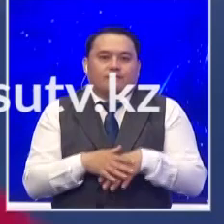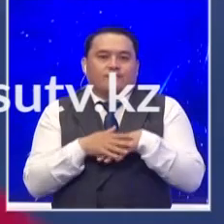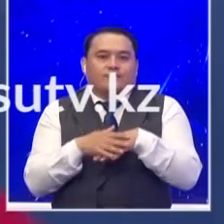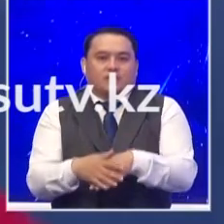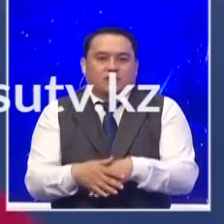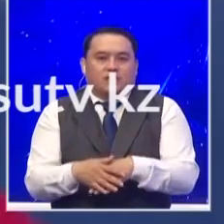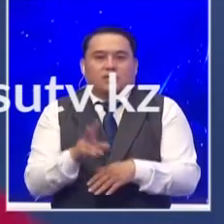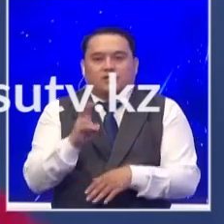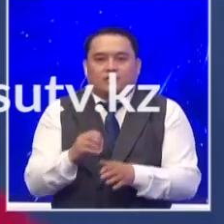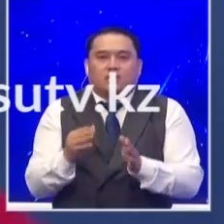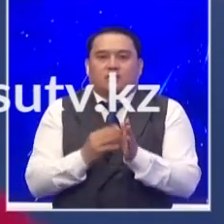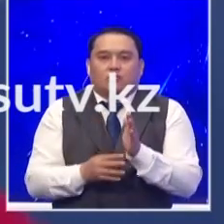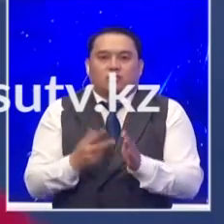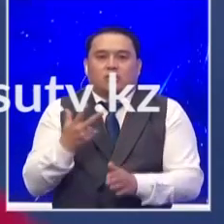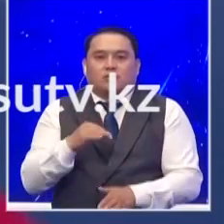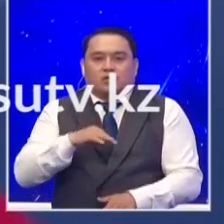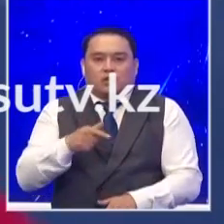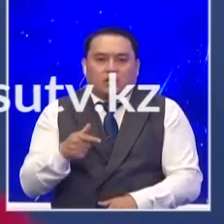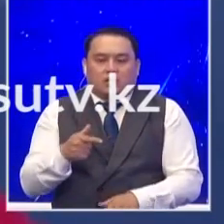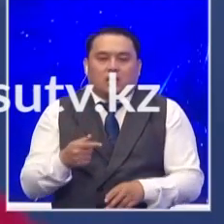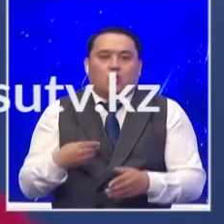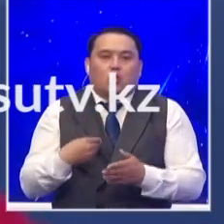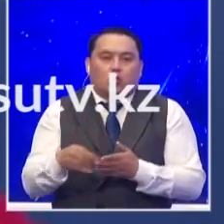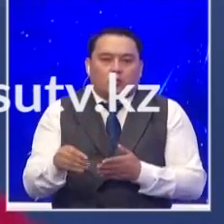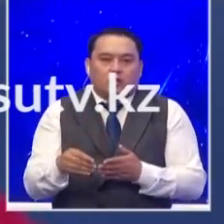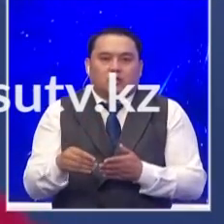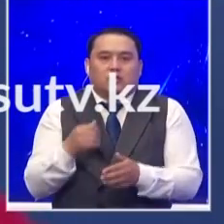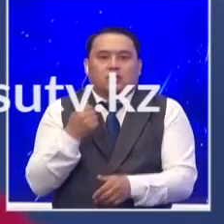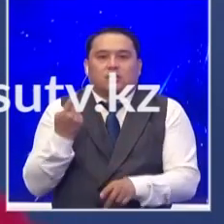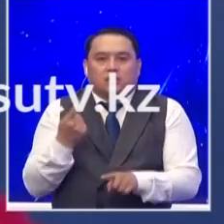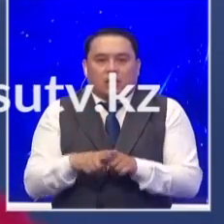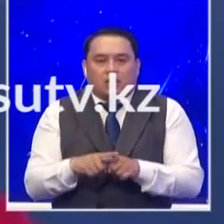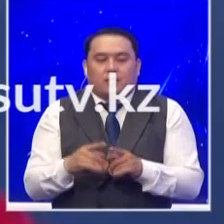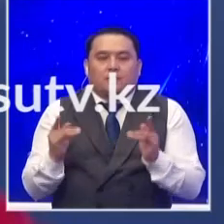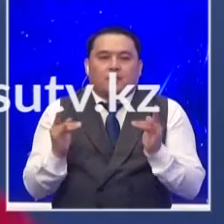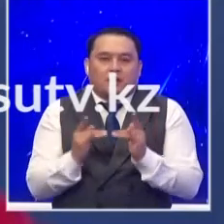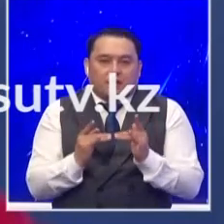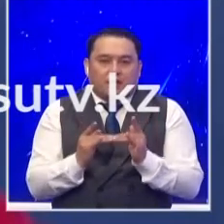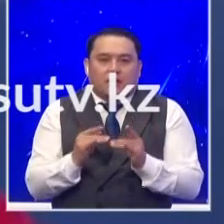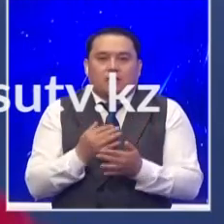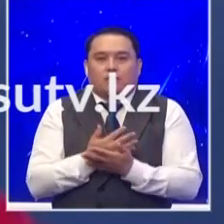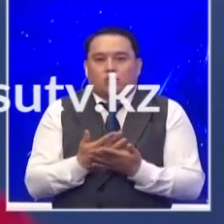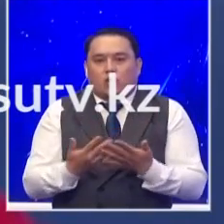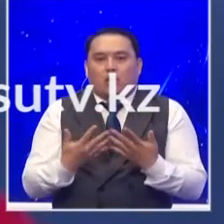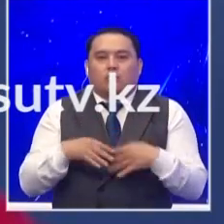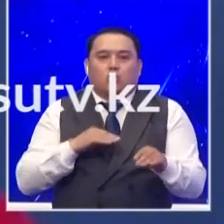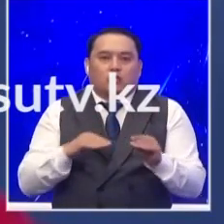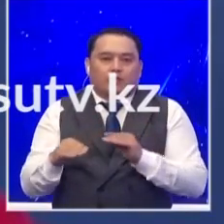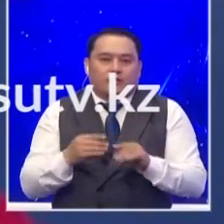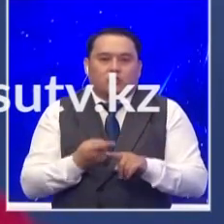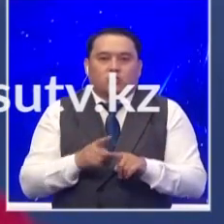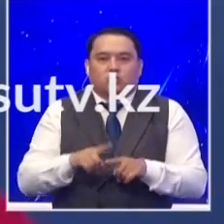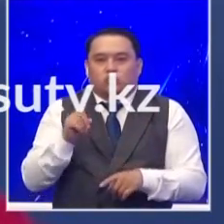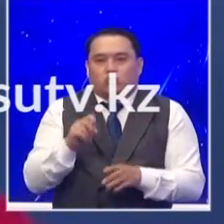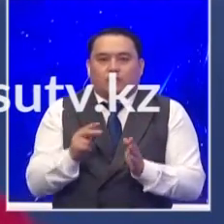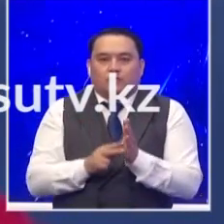выделены 293 миллиона тенге на приобретение бытовой техники, мебели и прочего оборудования в этих